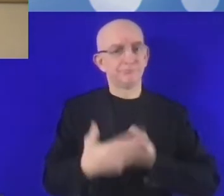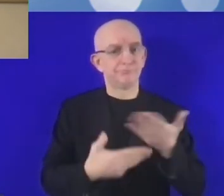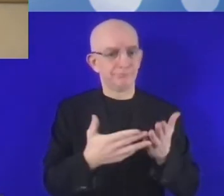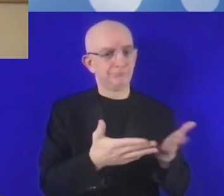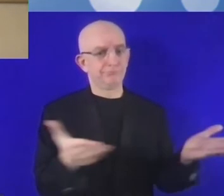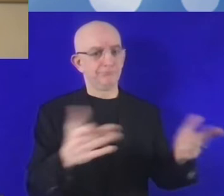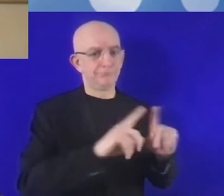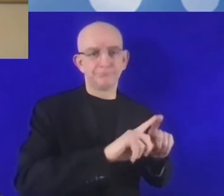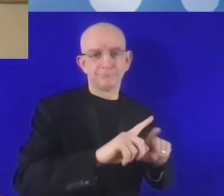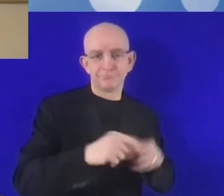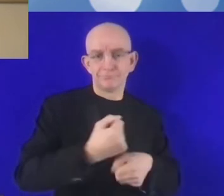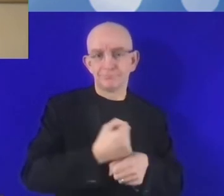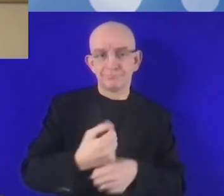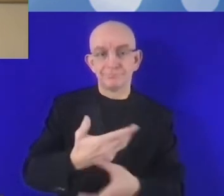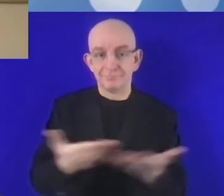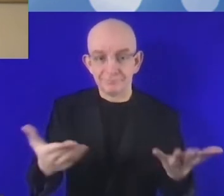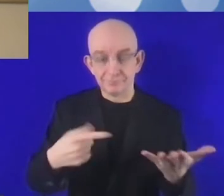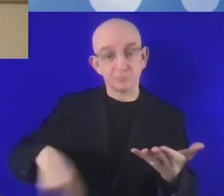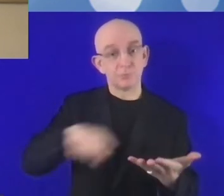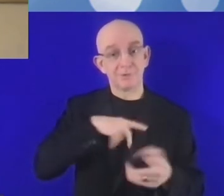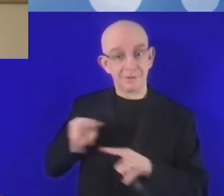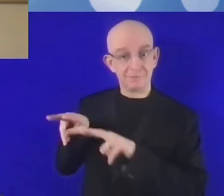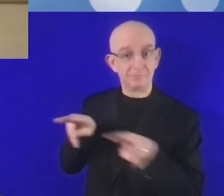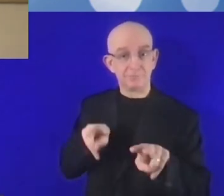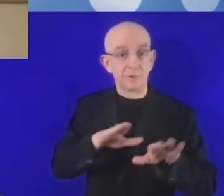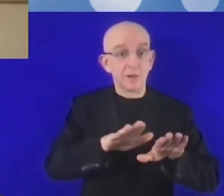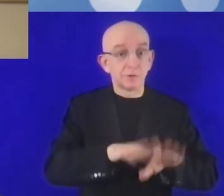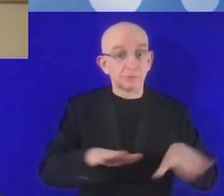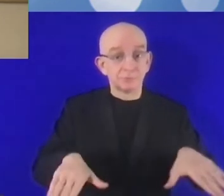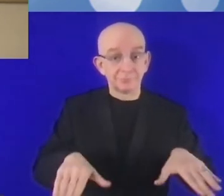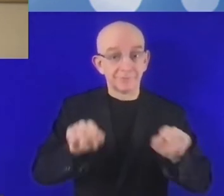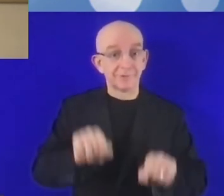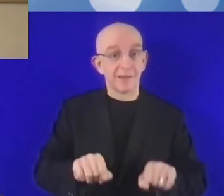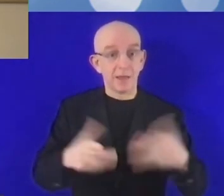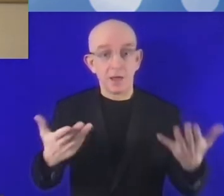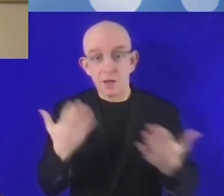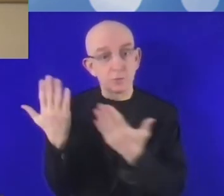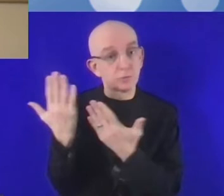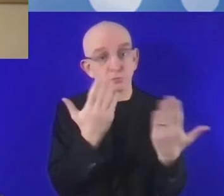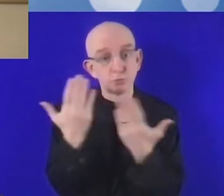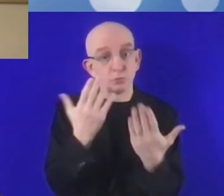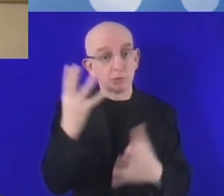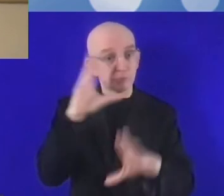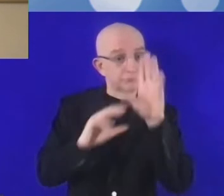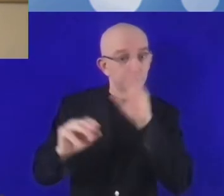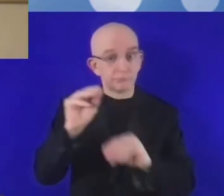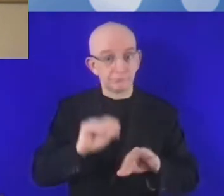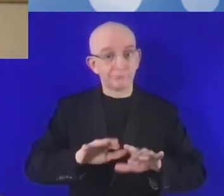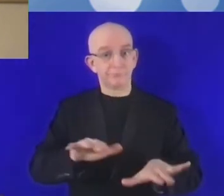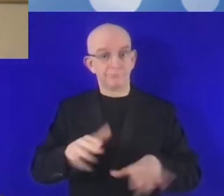maintenir des contacts de société via Internet. Leurs enfants pouvaient participer à des cours d'école